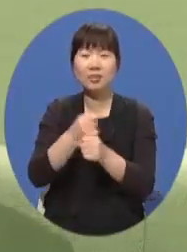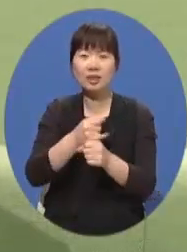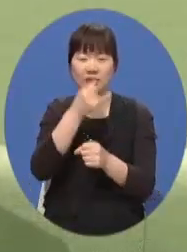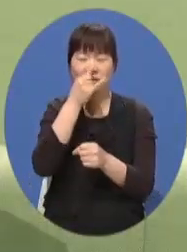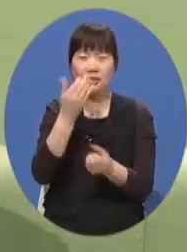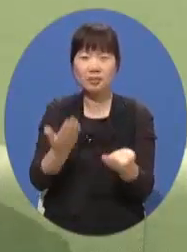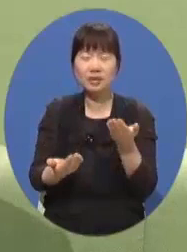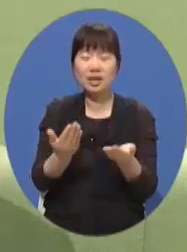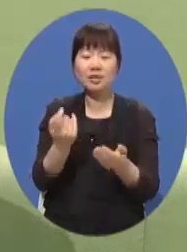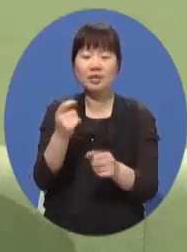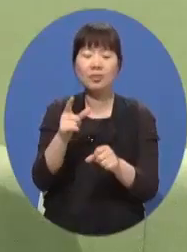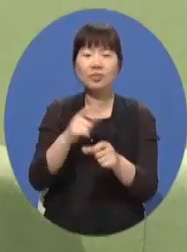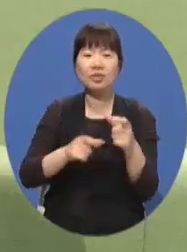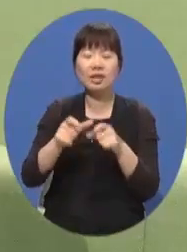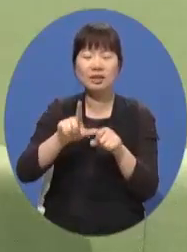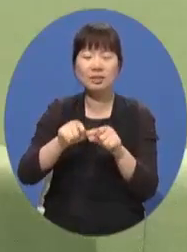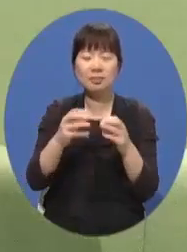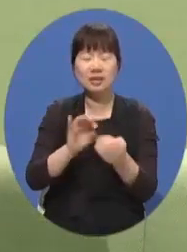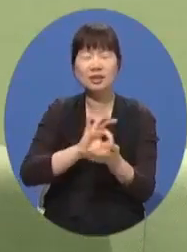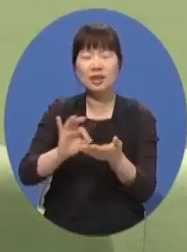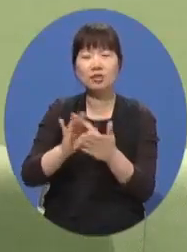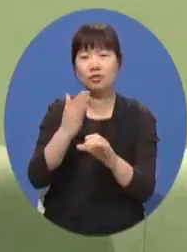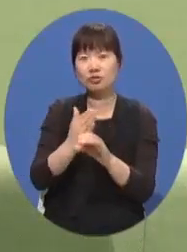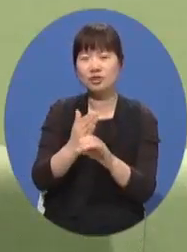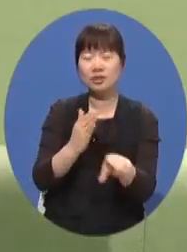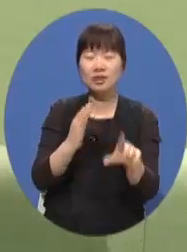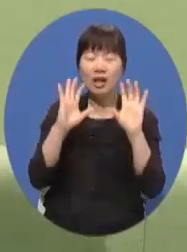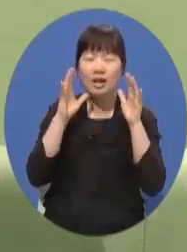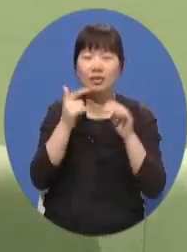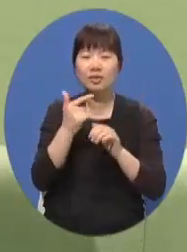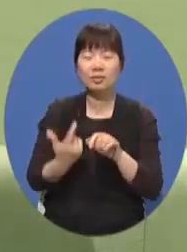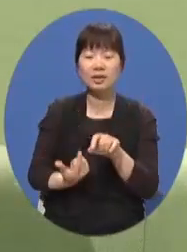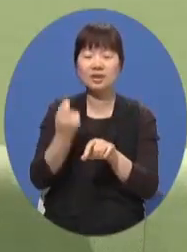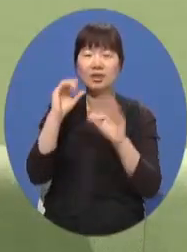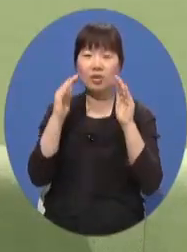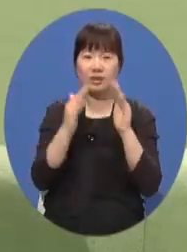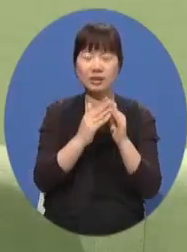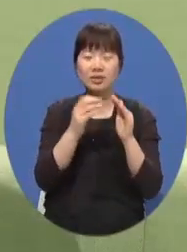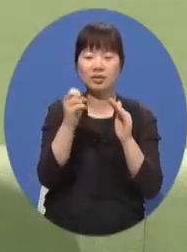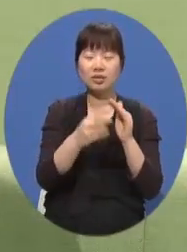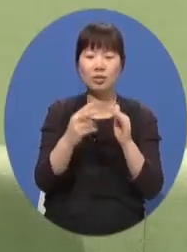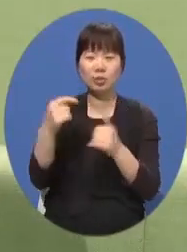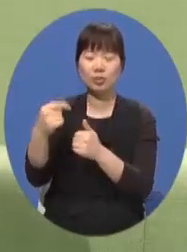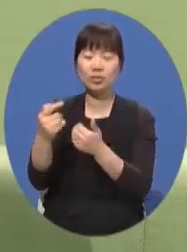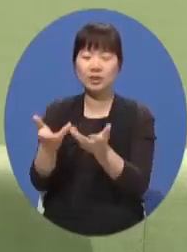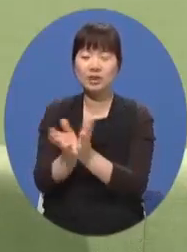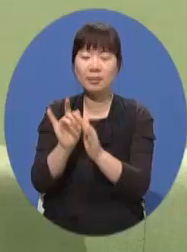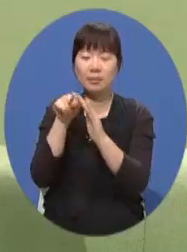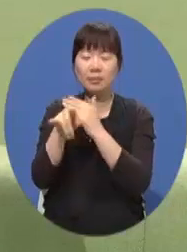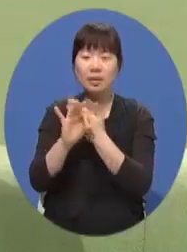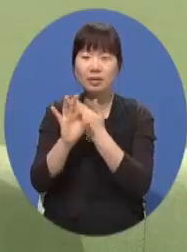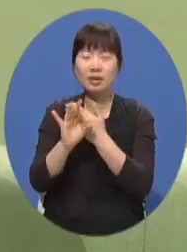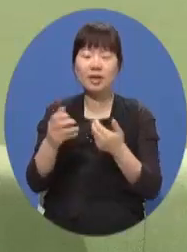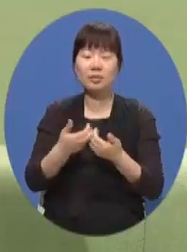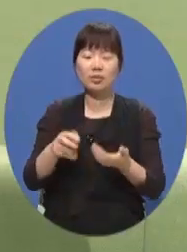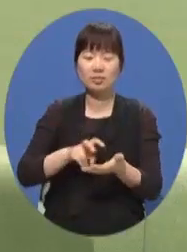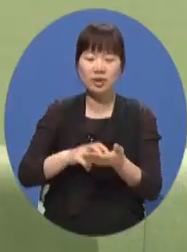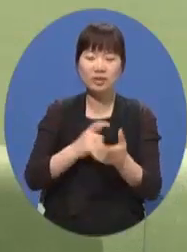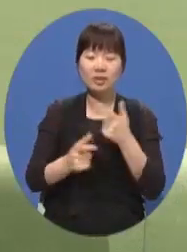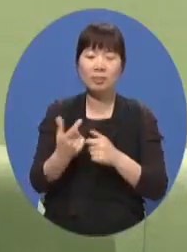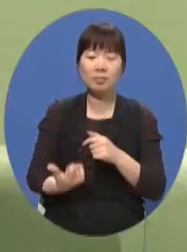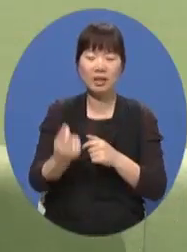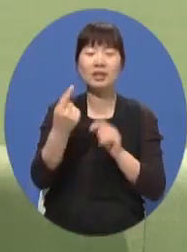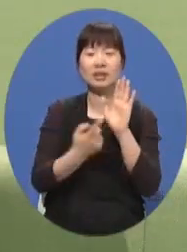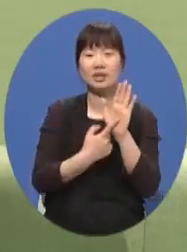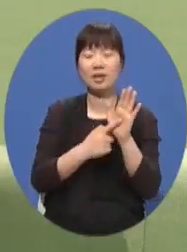더 시간이 많이 걸려요. 근데 그런 아이가 너무 일찍 뭐 어린이집이나 이런 교육기관을 가게 되면 분리불안이 더 빨리 나올 수